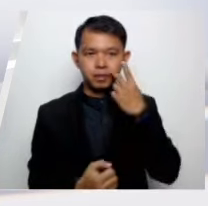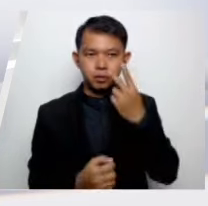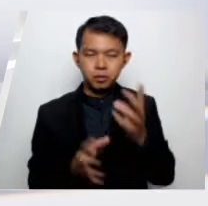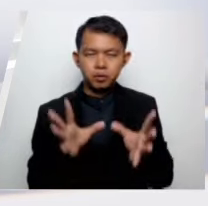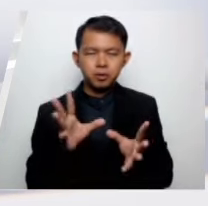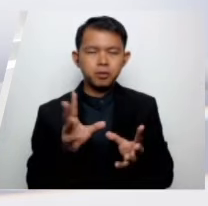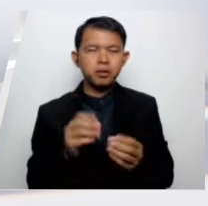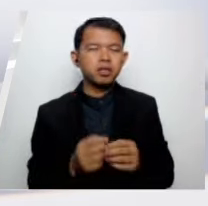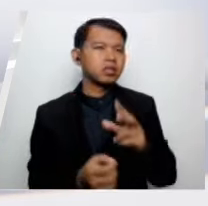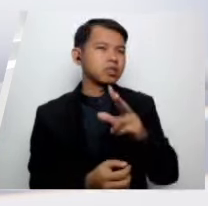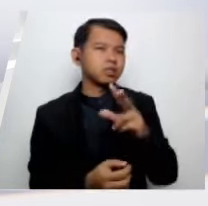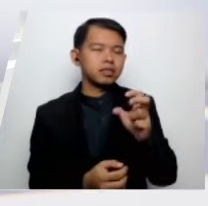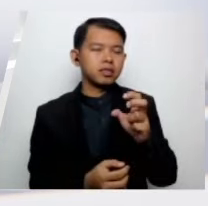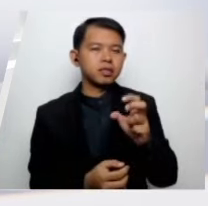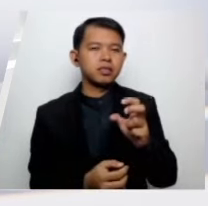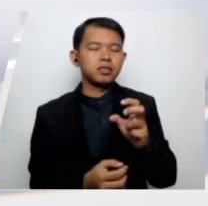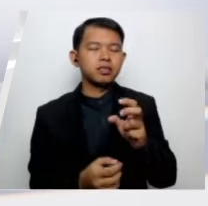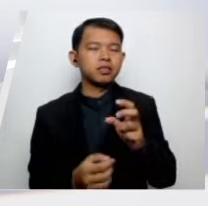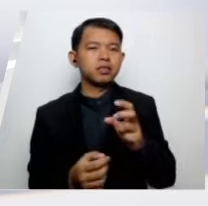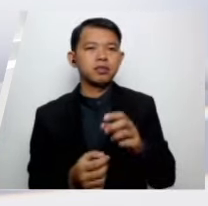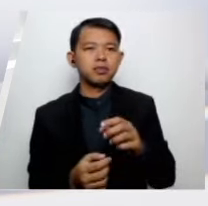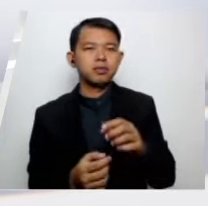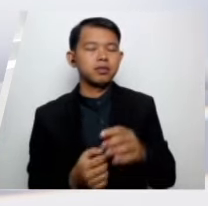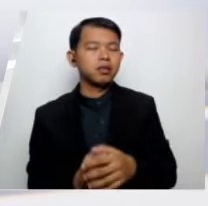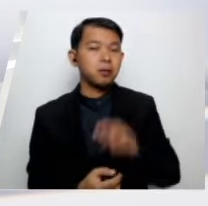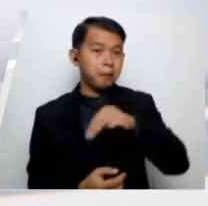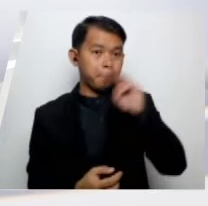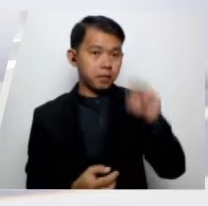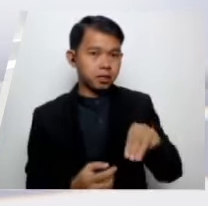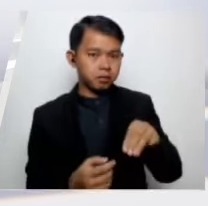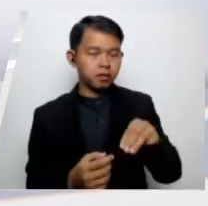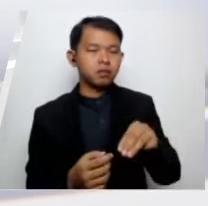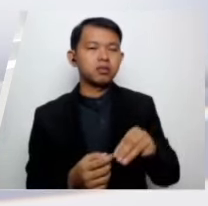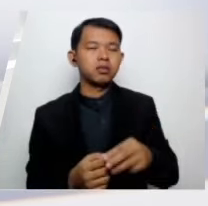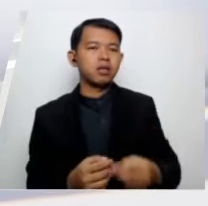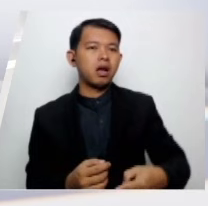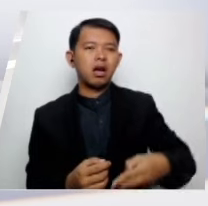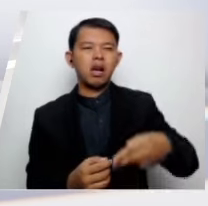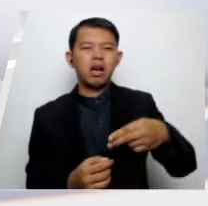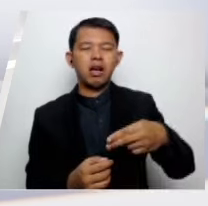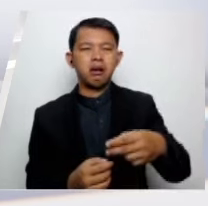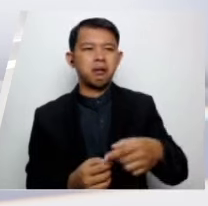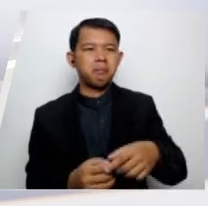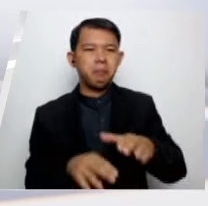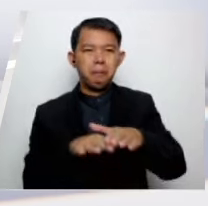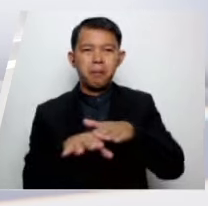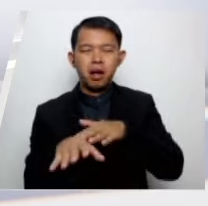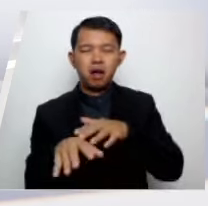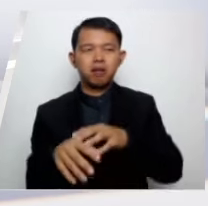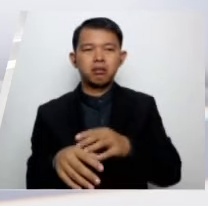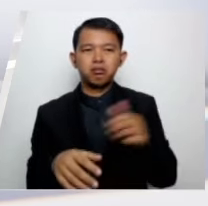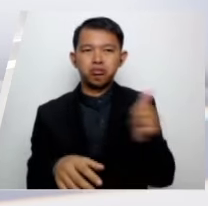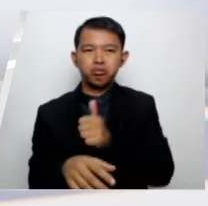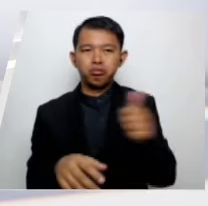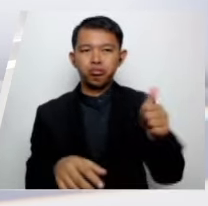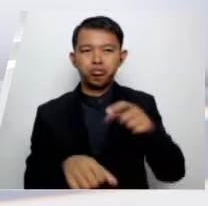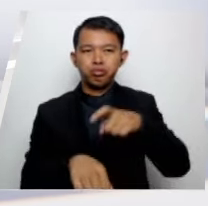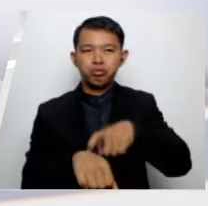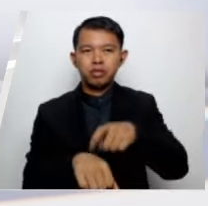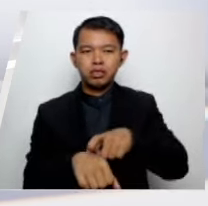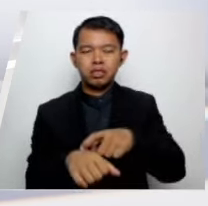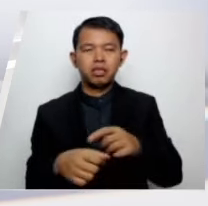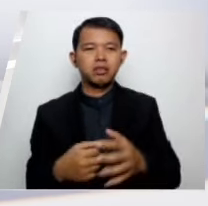iba't ibang bansa nangunguna ang Metro Manila sa may pinakamabagal na travel time tumatagal daw ng 25 minutes at 30